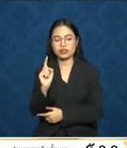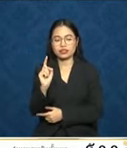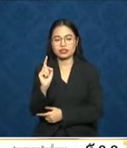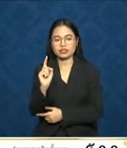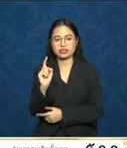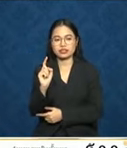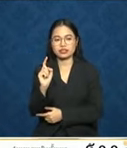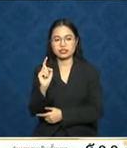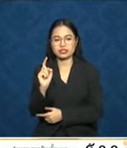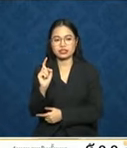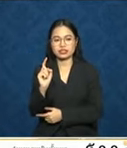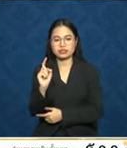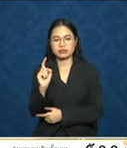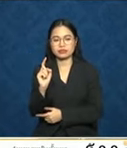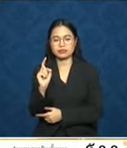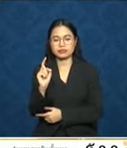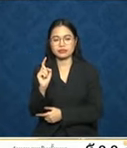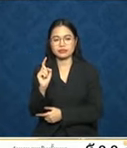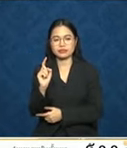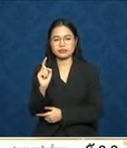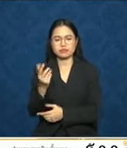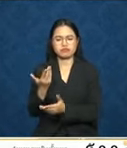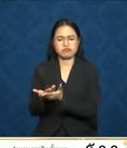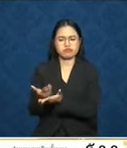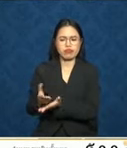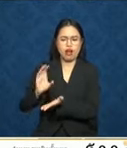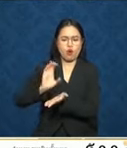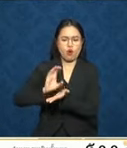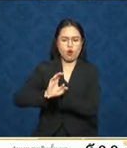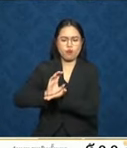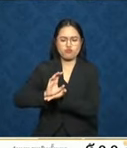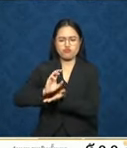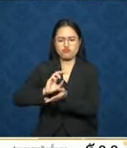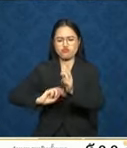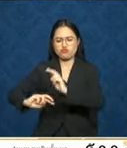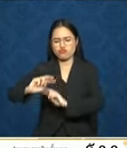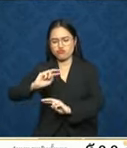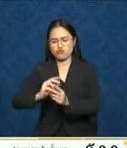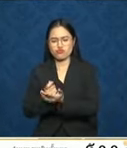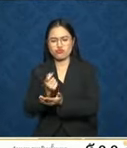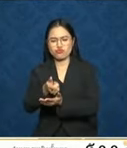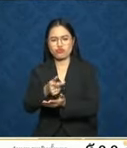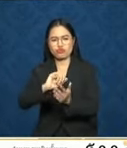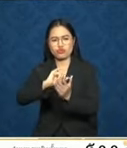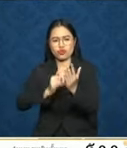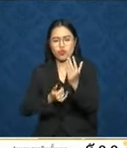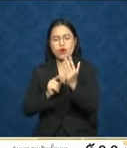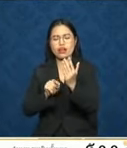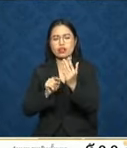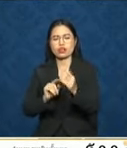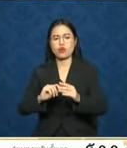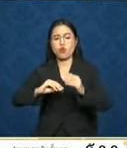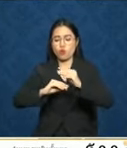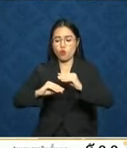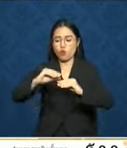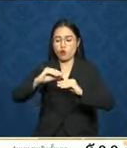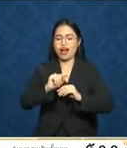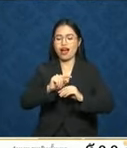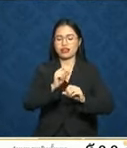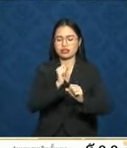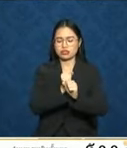ของงบพัฒนาจังหวัดกลุ่มอันดามัน พอนี้ท่านประธานครับโครงการอยู่